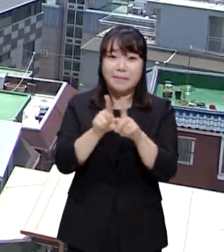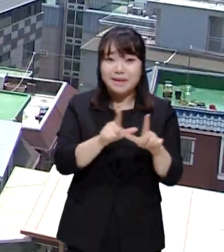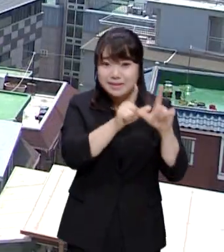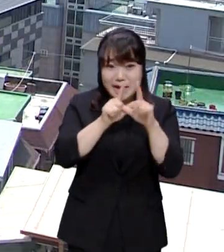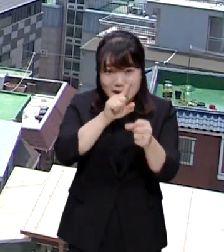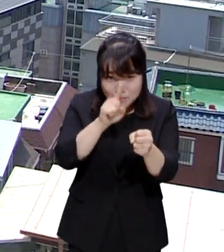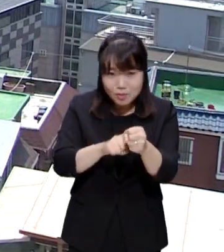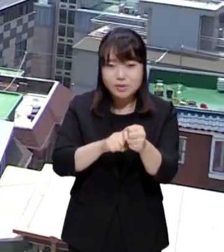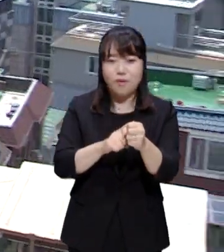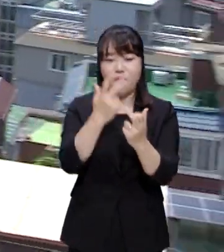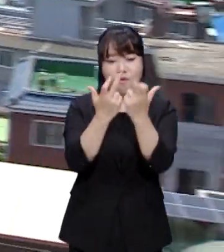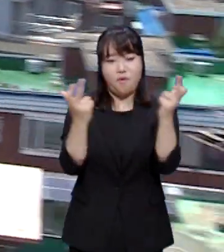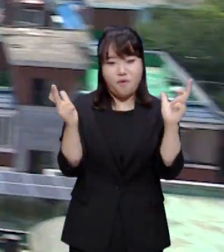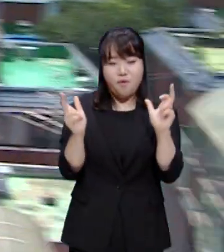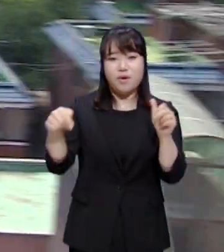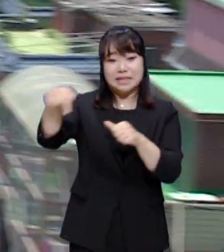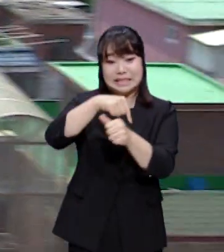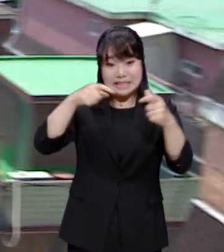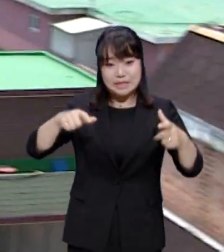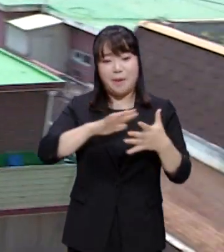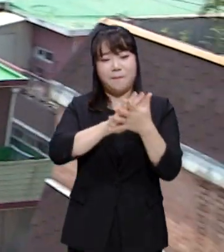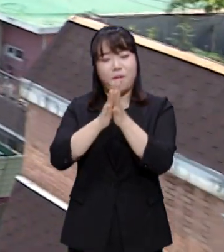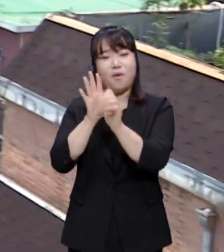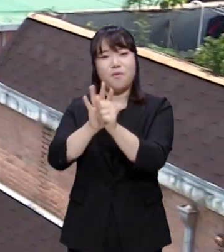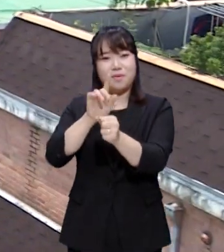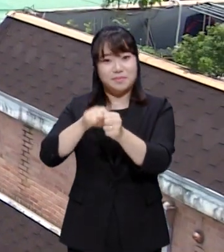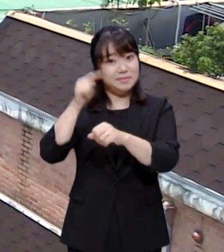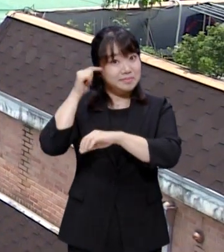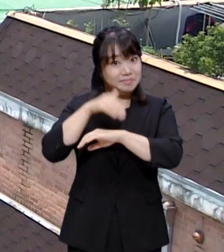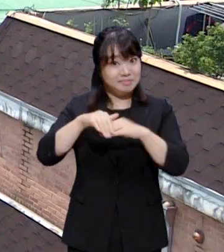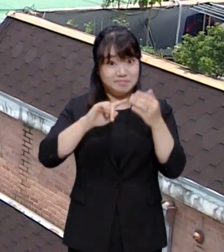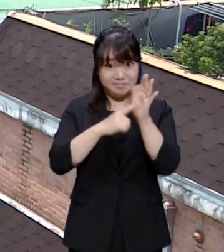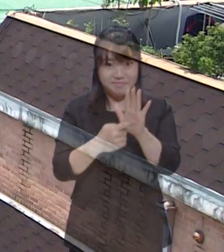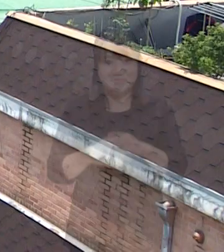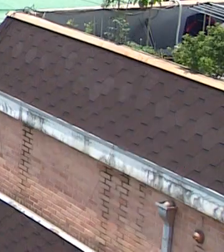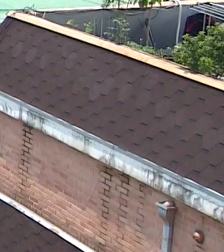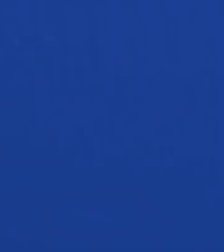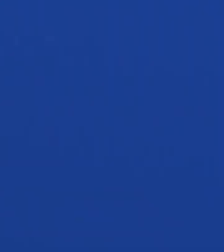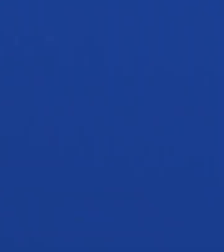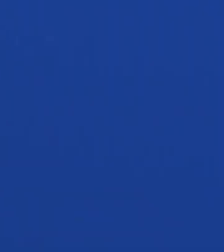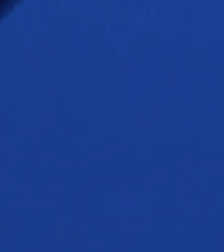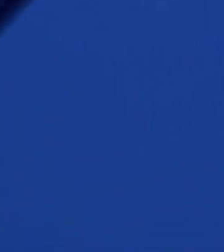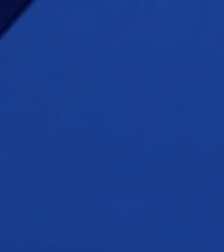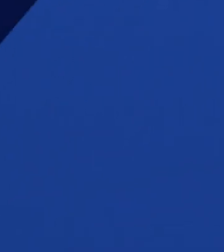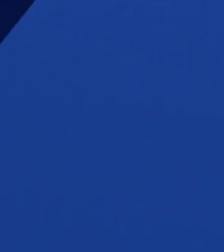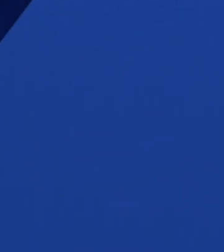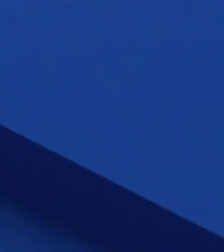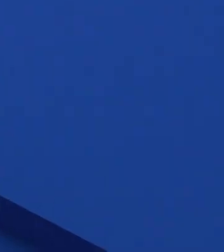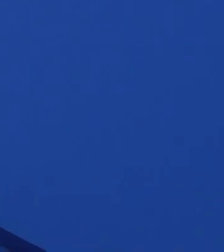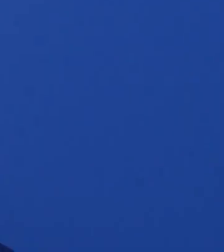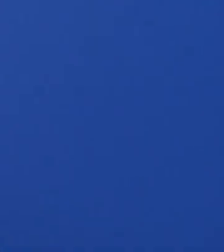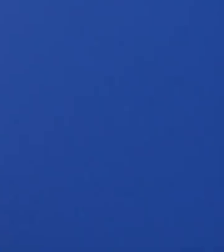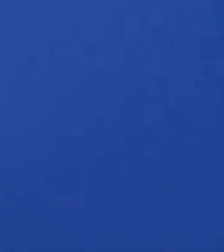지역을 만들어가겠다고 밝혔습니다. BTV 뉴스 서주원입니다.